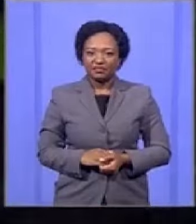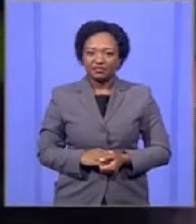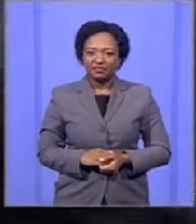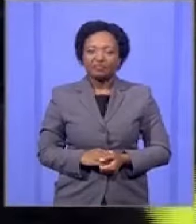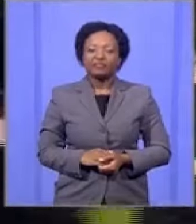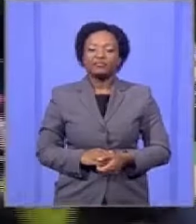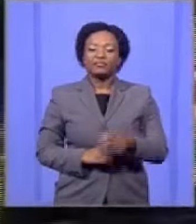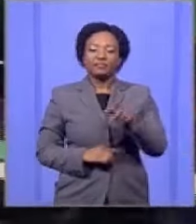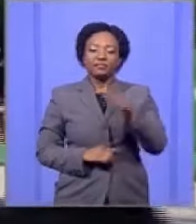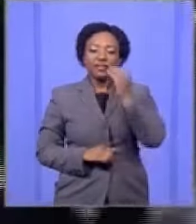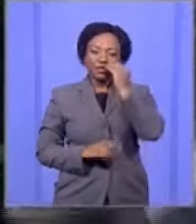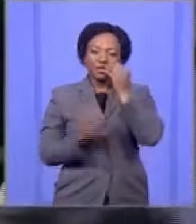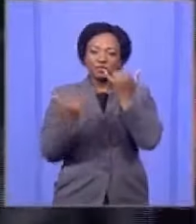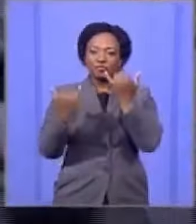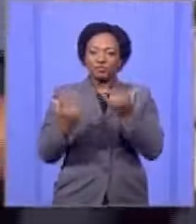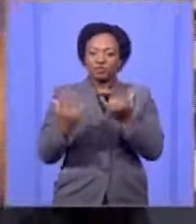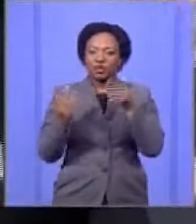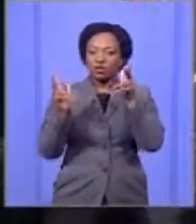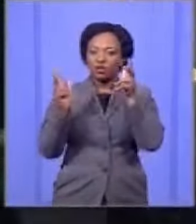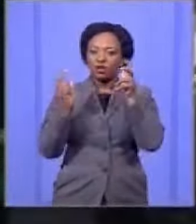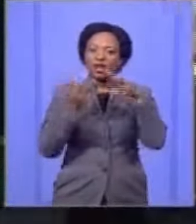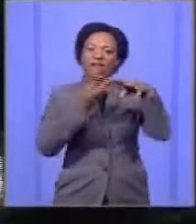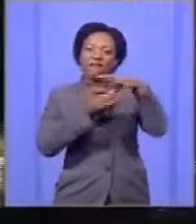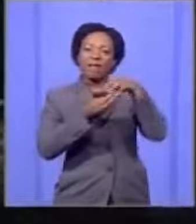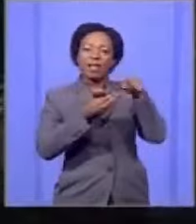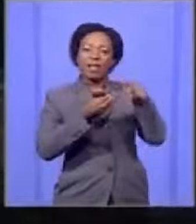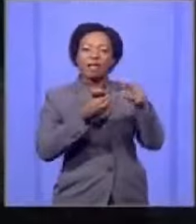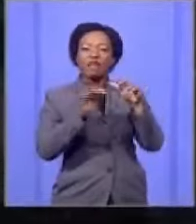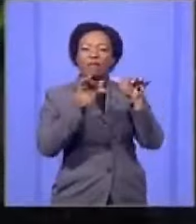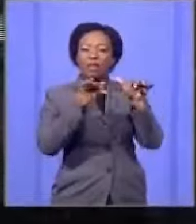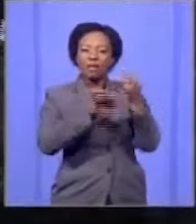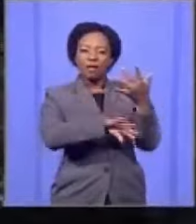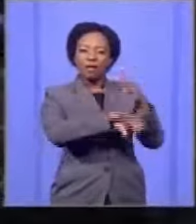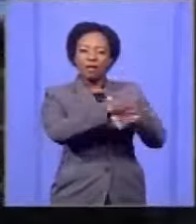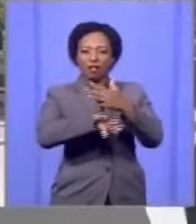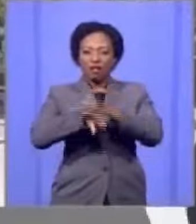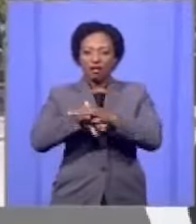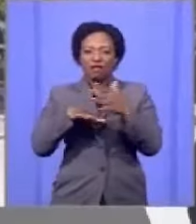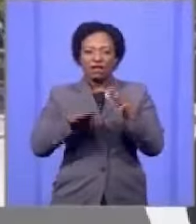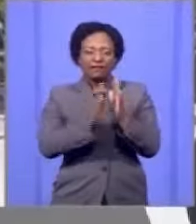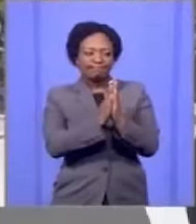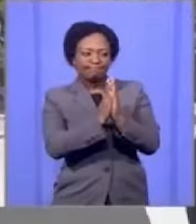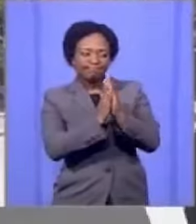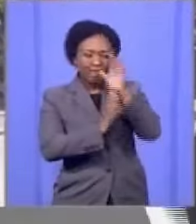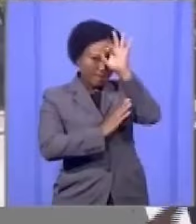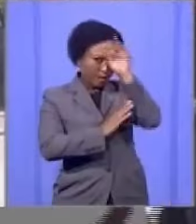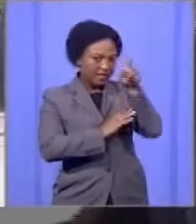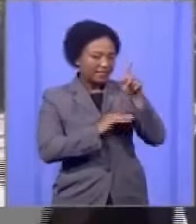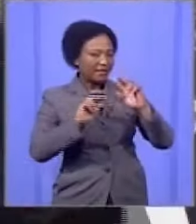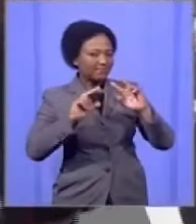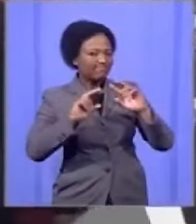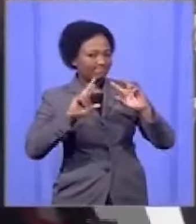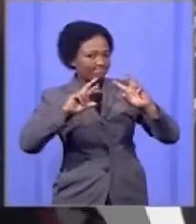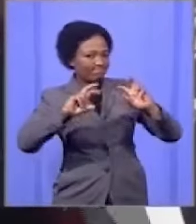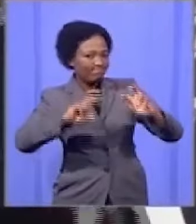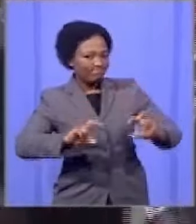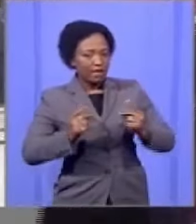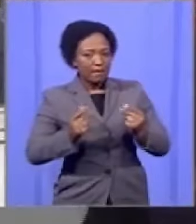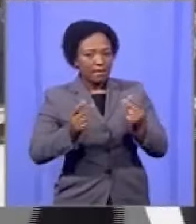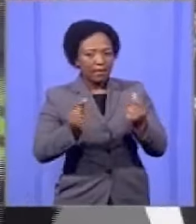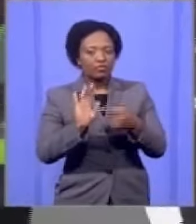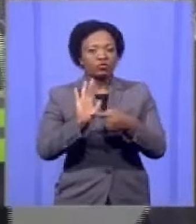Mo kgasong eno re utlwa fa malapa baswi mo kagong ya kwa George a ikwetse go tona mapodisi go itlhaganedisa lenaane la go supa